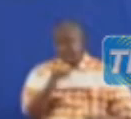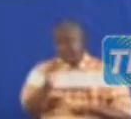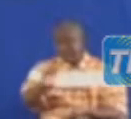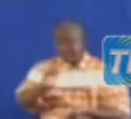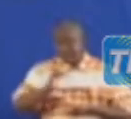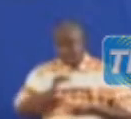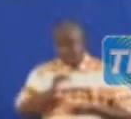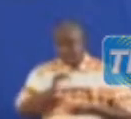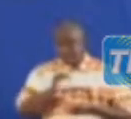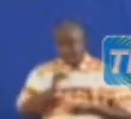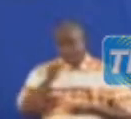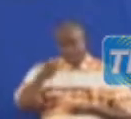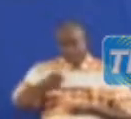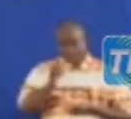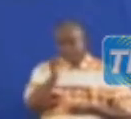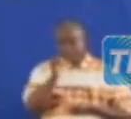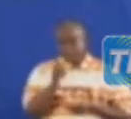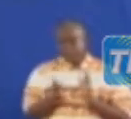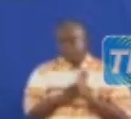zimepokelewa, sawa na